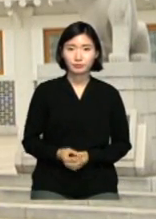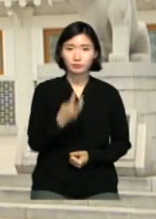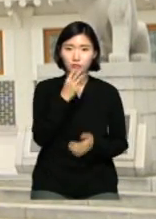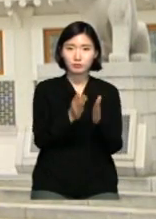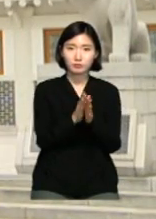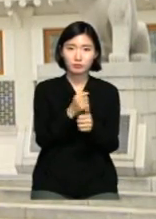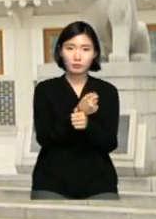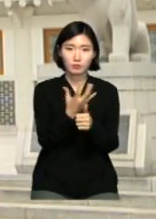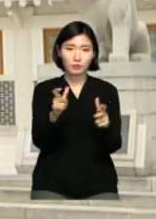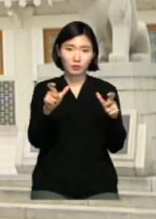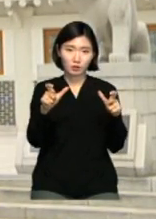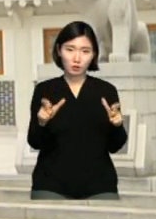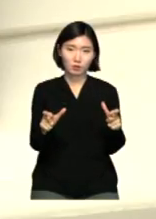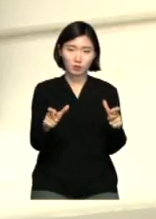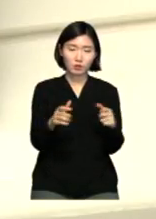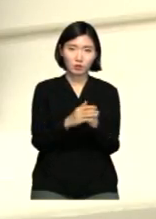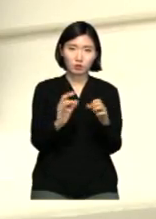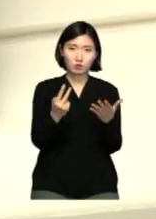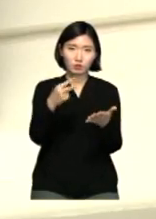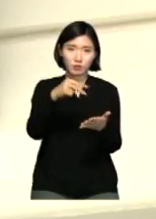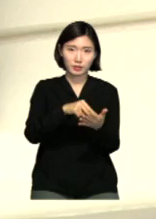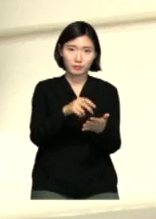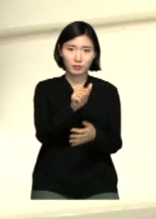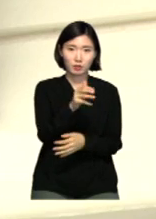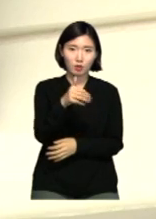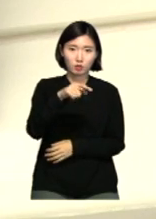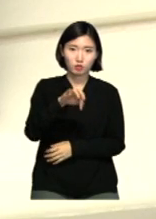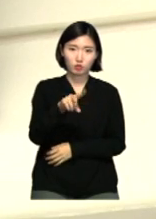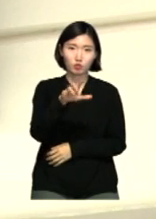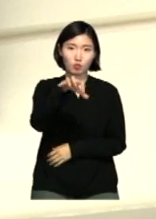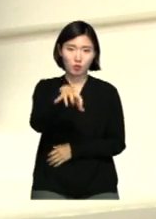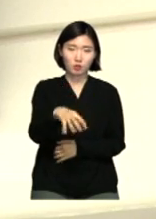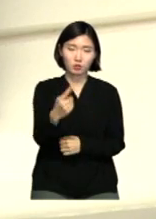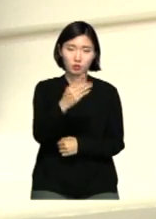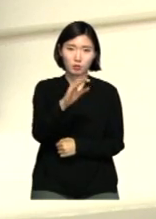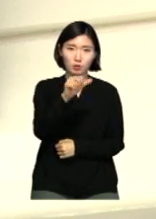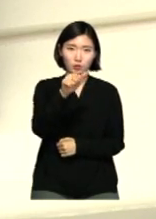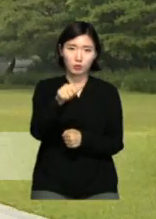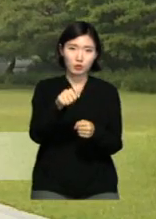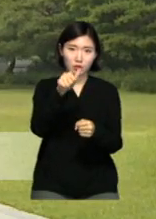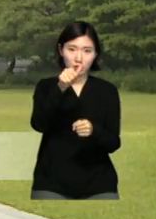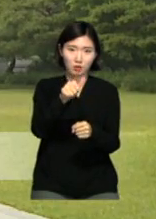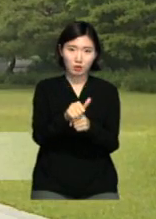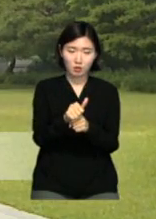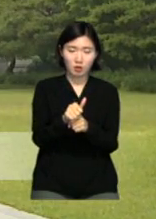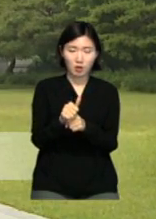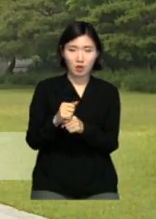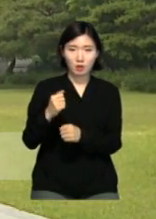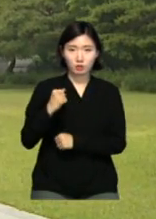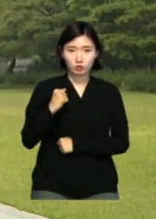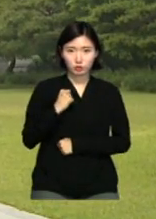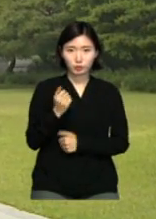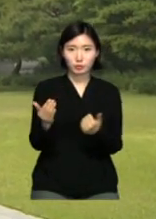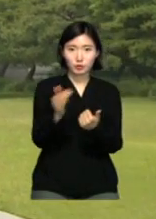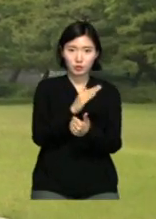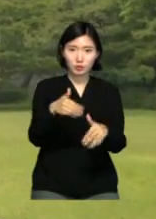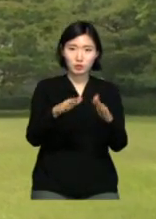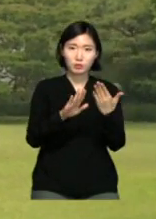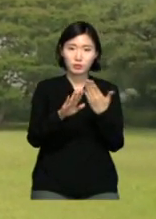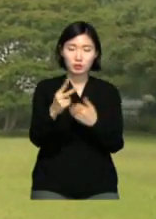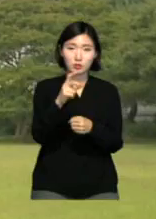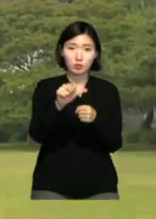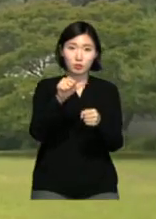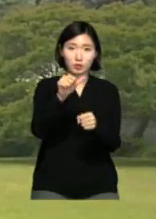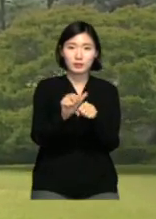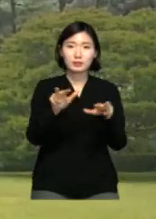서울시 동작구에 위치한 국립서울현충원. 지난 1955년 국군 묘지로 창설된 이후